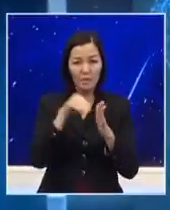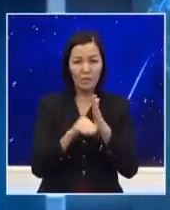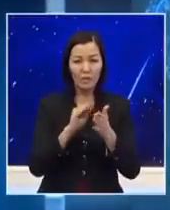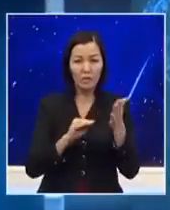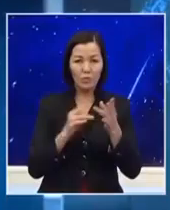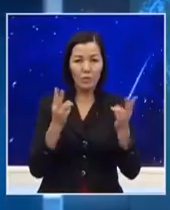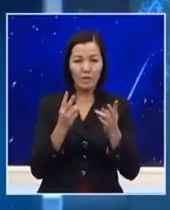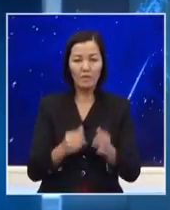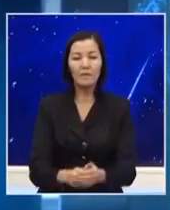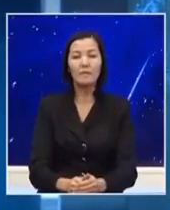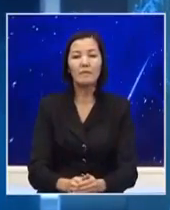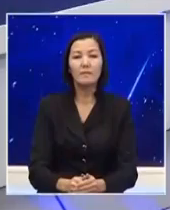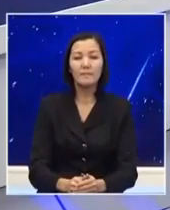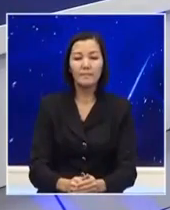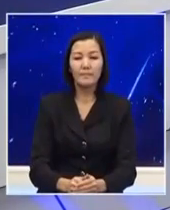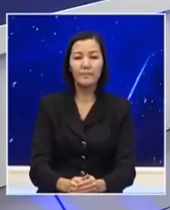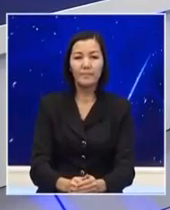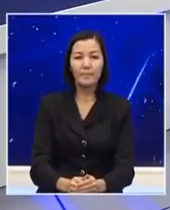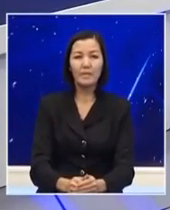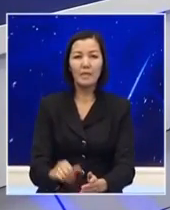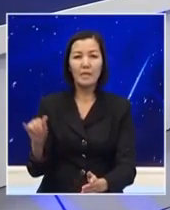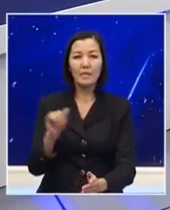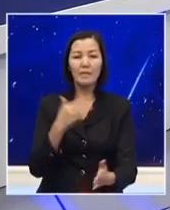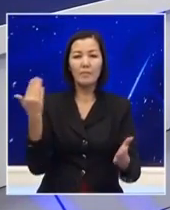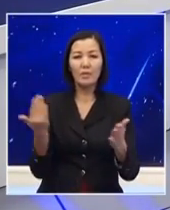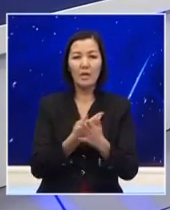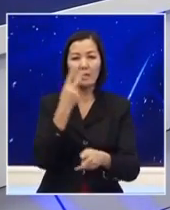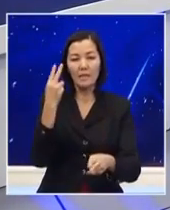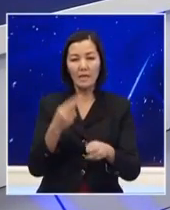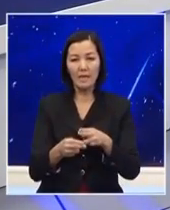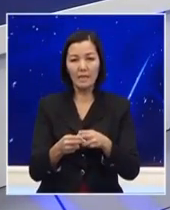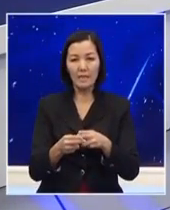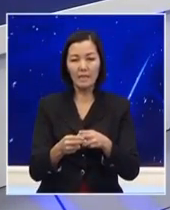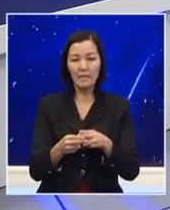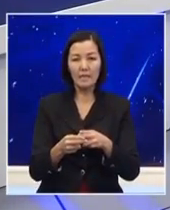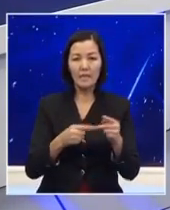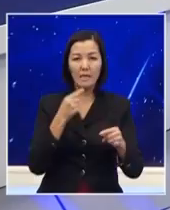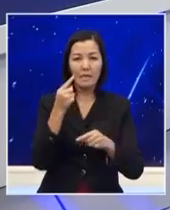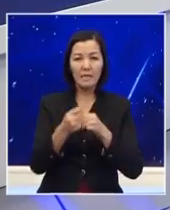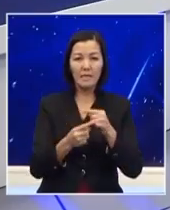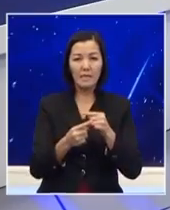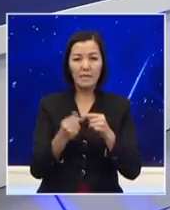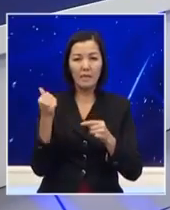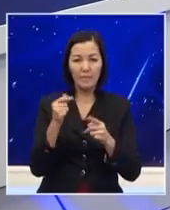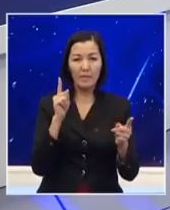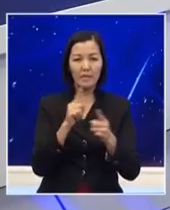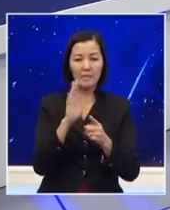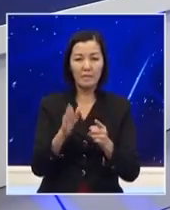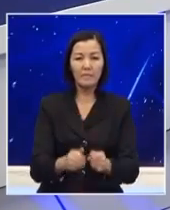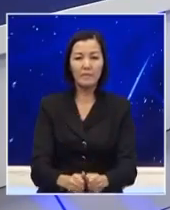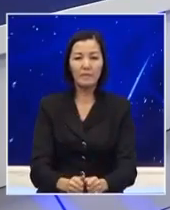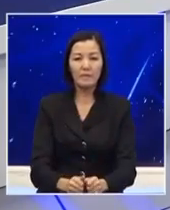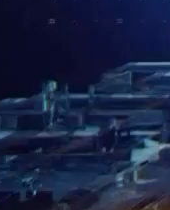телеарнасы. Қадірменді көрермен, бүгінгі айтар ақпараттар легі осындай болды. Келер күні амандықта болсын.